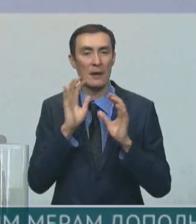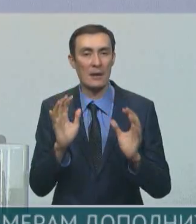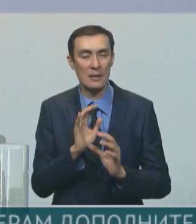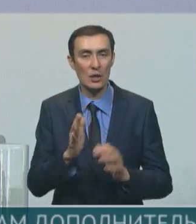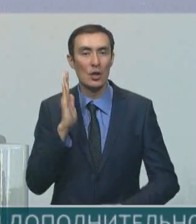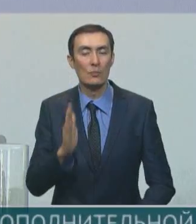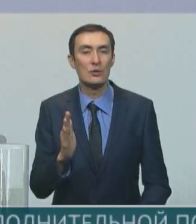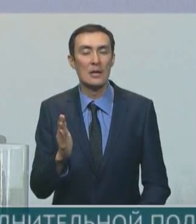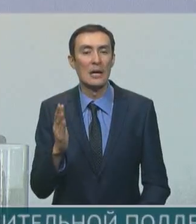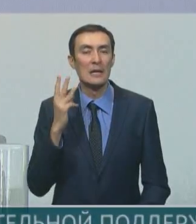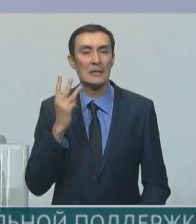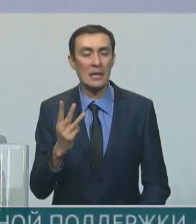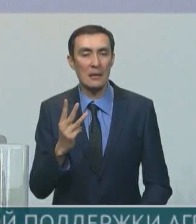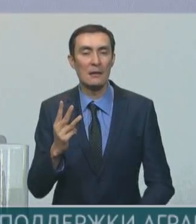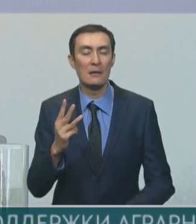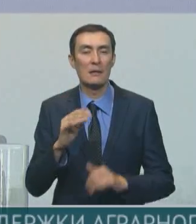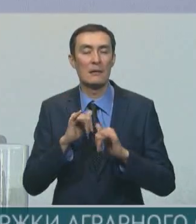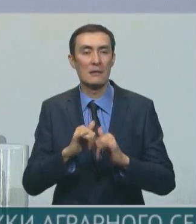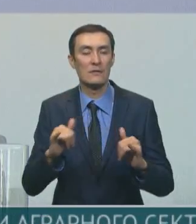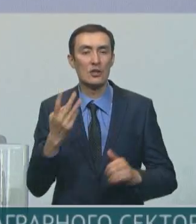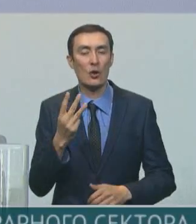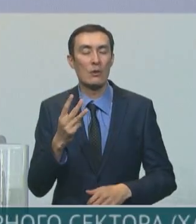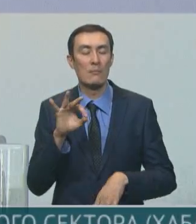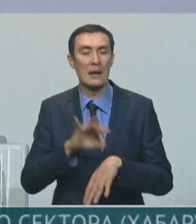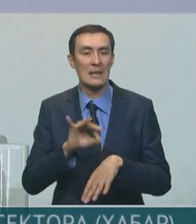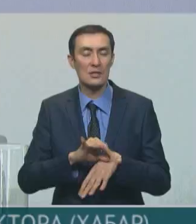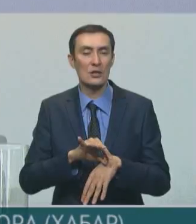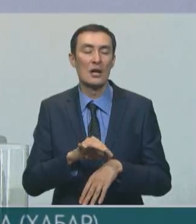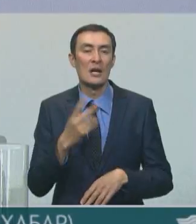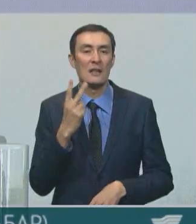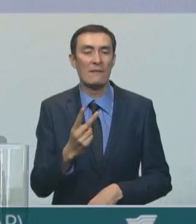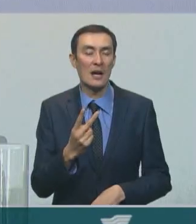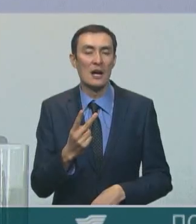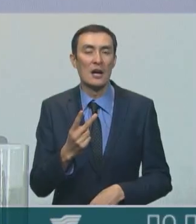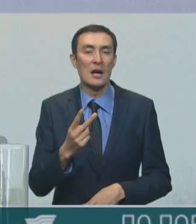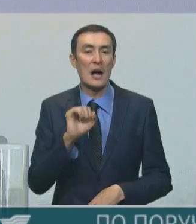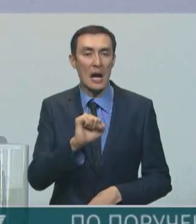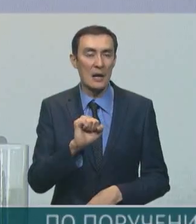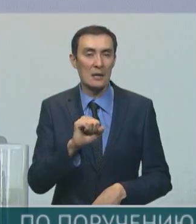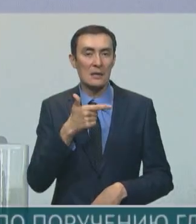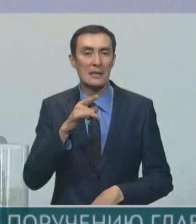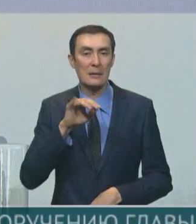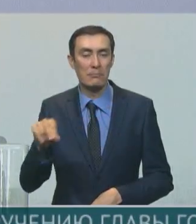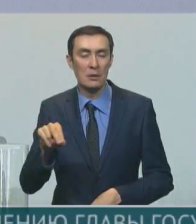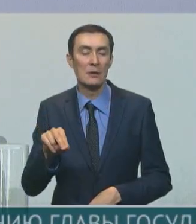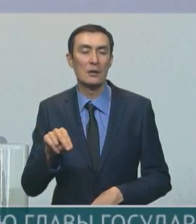будет три, в циркуляции будет трех штаммов. Это двух штаммов типа А, это